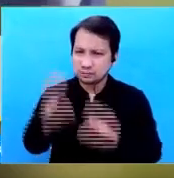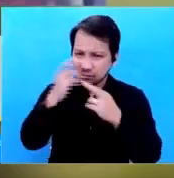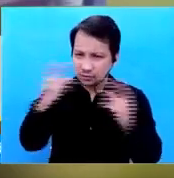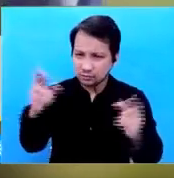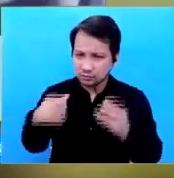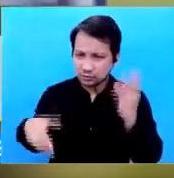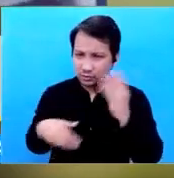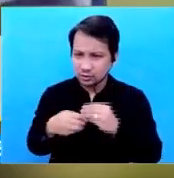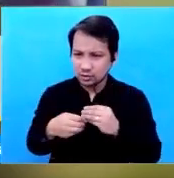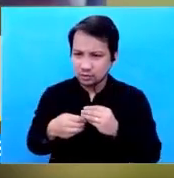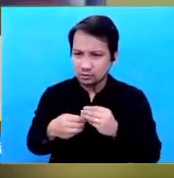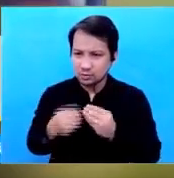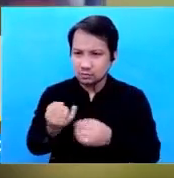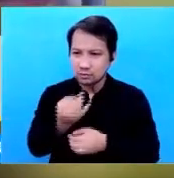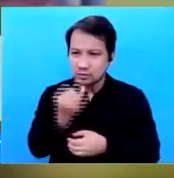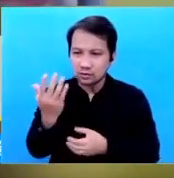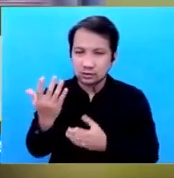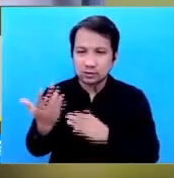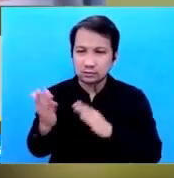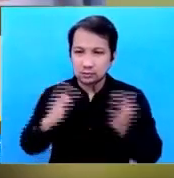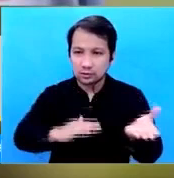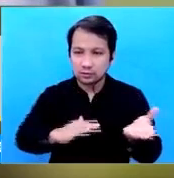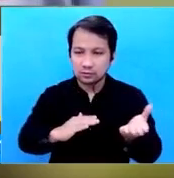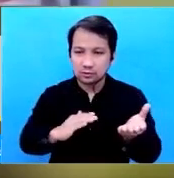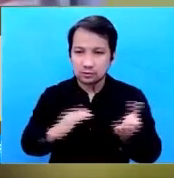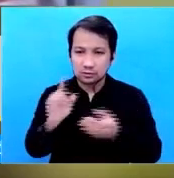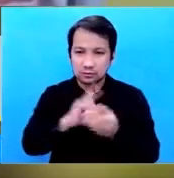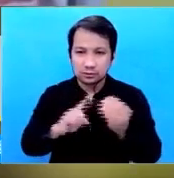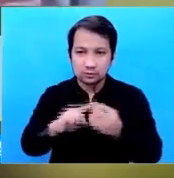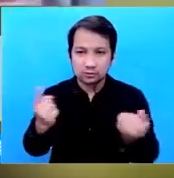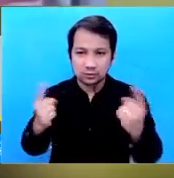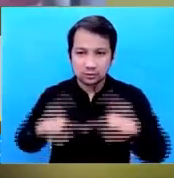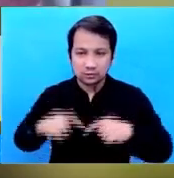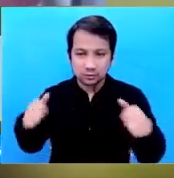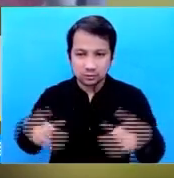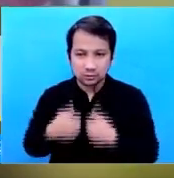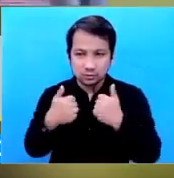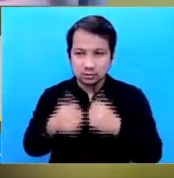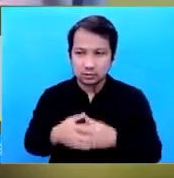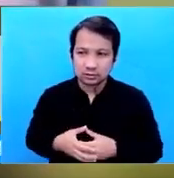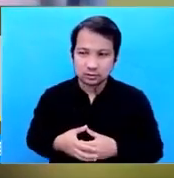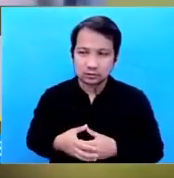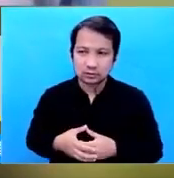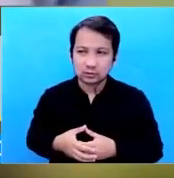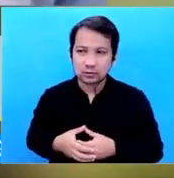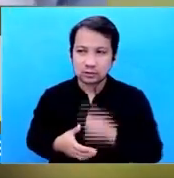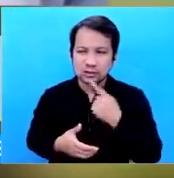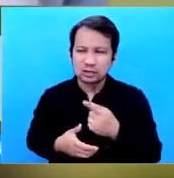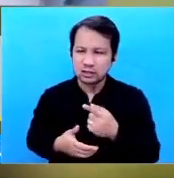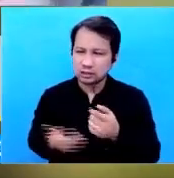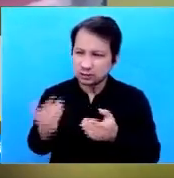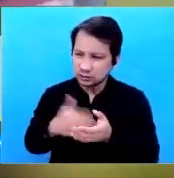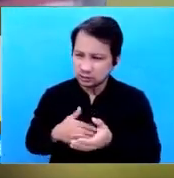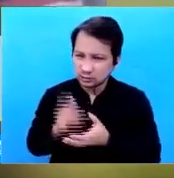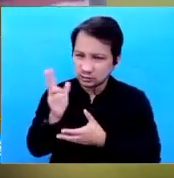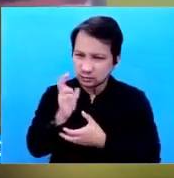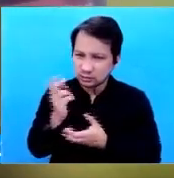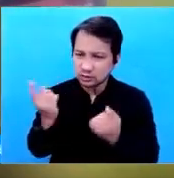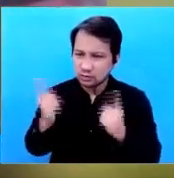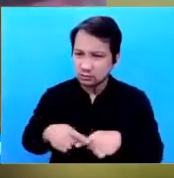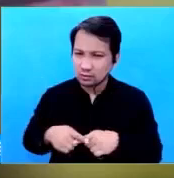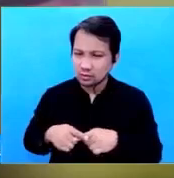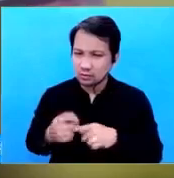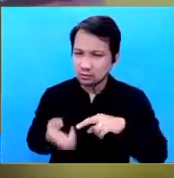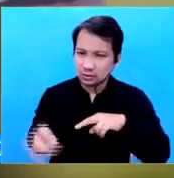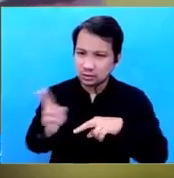pa po ba sa bilang ng mga nasawi at injured sa nangyaring aksidente? Again po? Meron po bang dumagdag